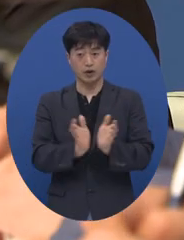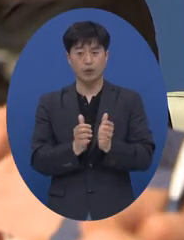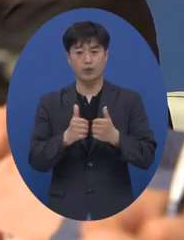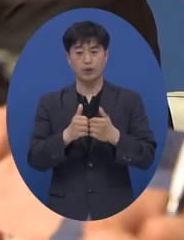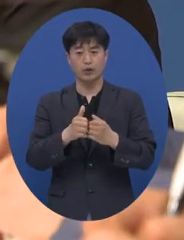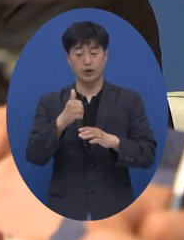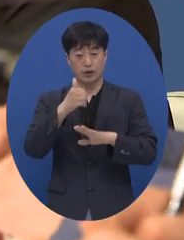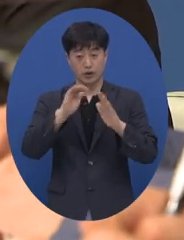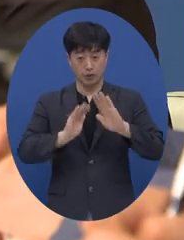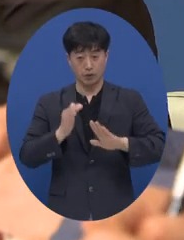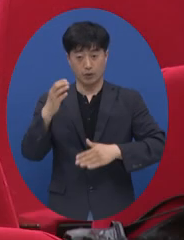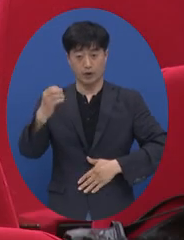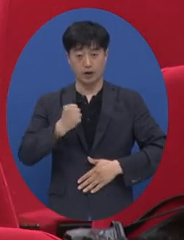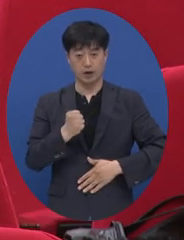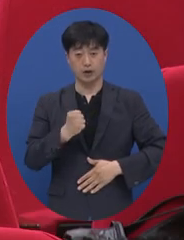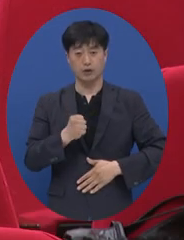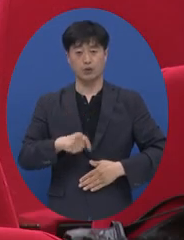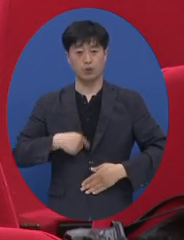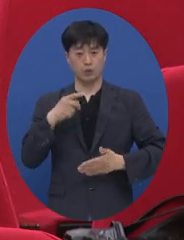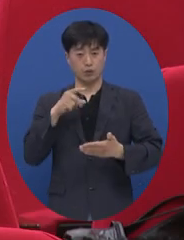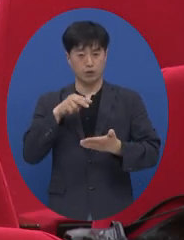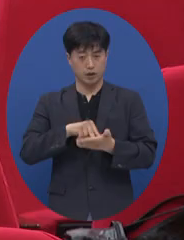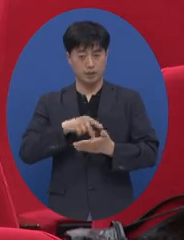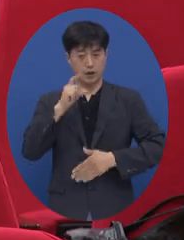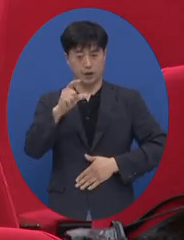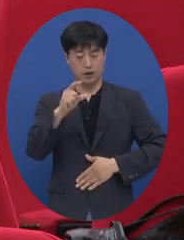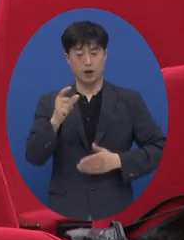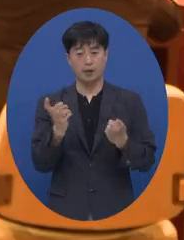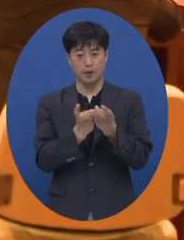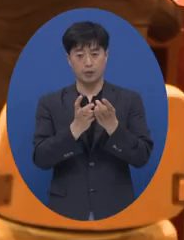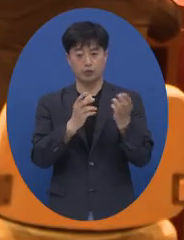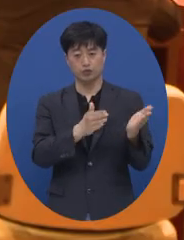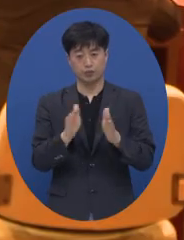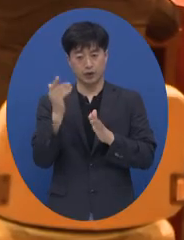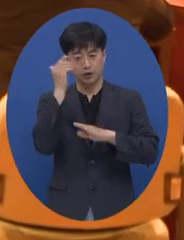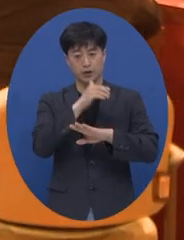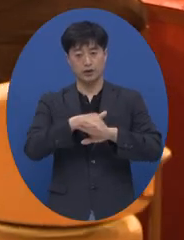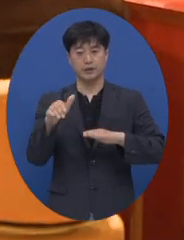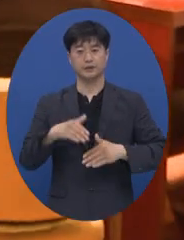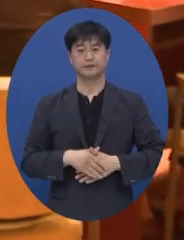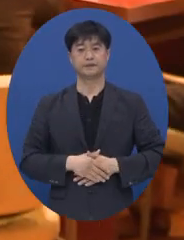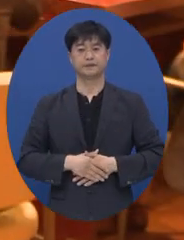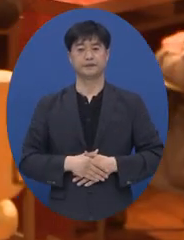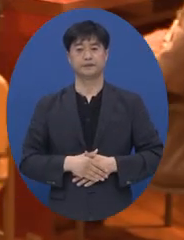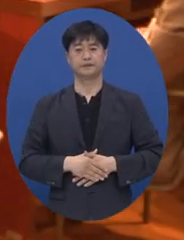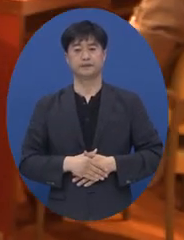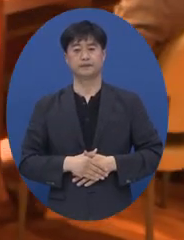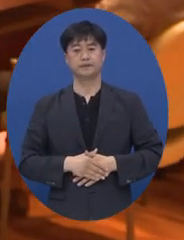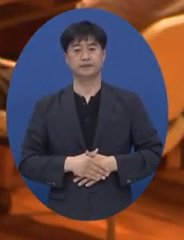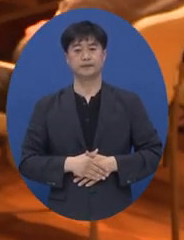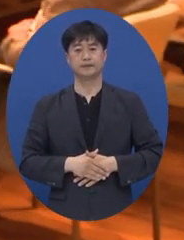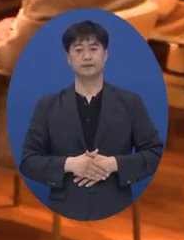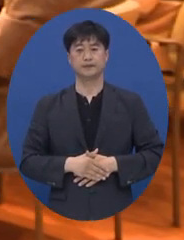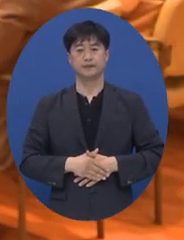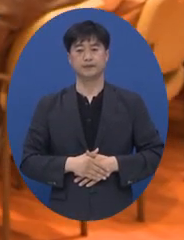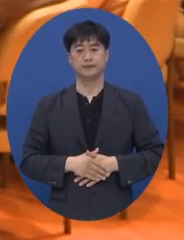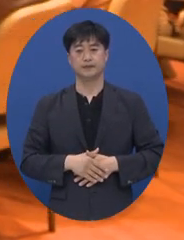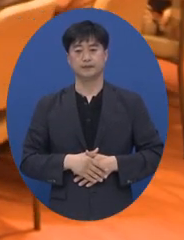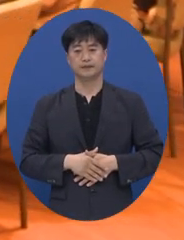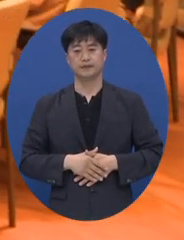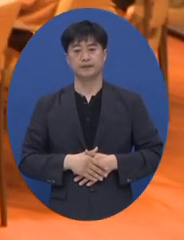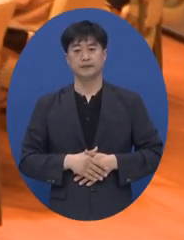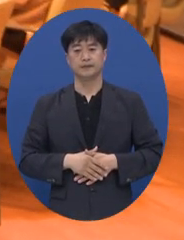이날 토론회에서 논의된 내용을 바탕으로 독립성 강화 방안을 마련할 방침입니다. 경기CCTV 최창순입니다.